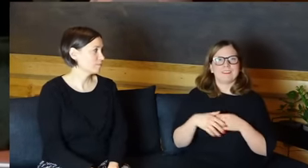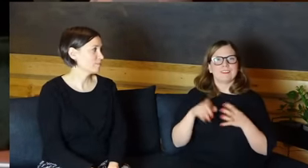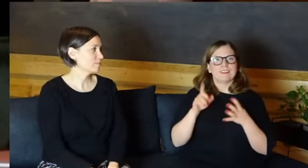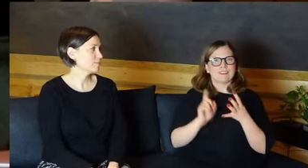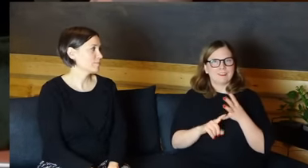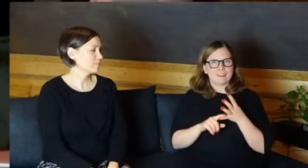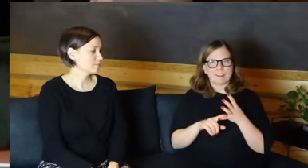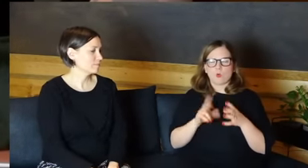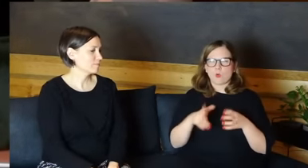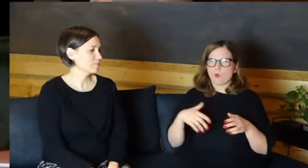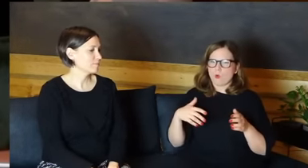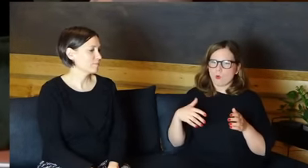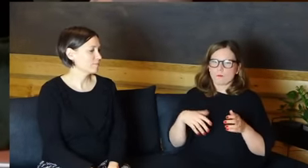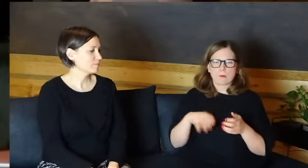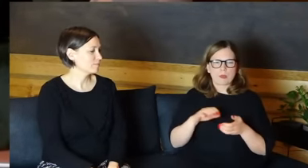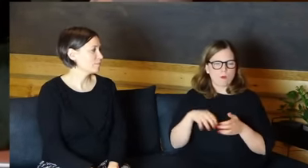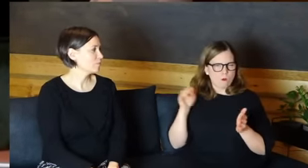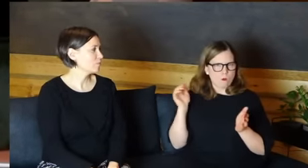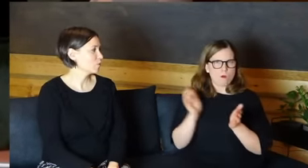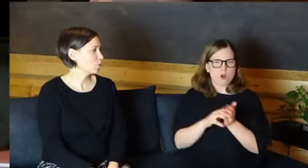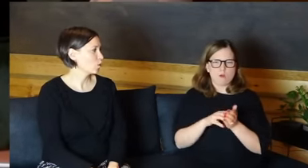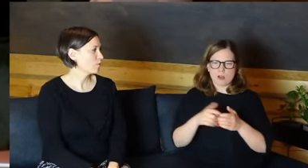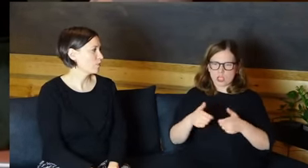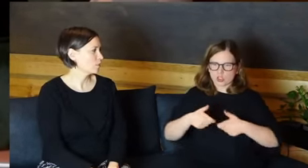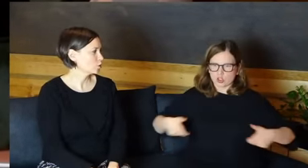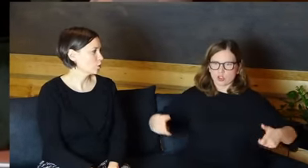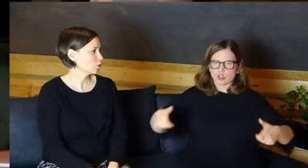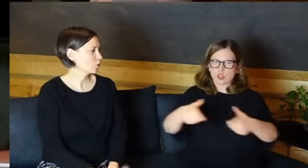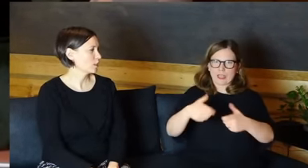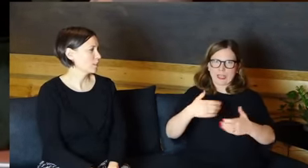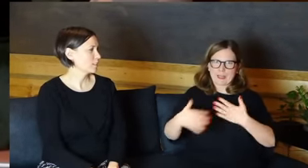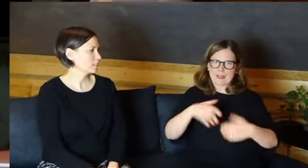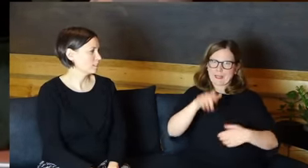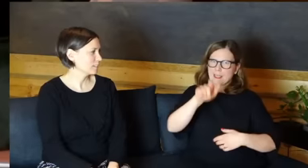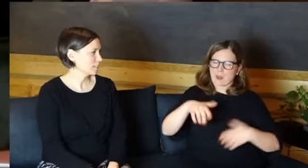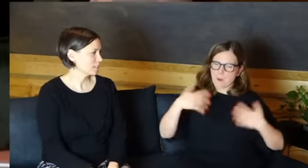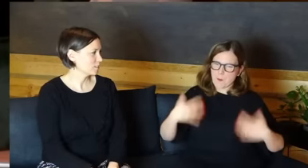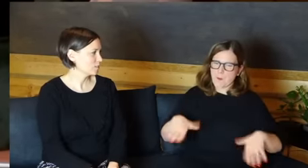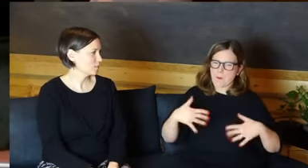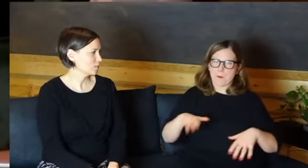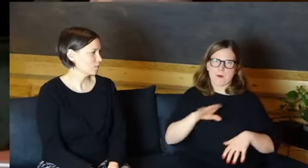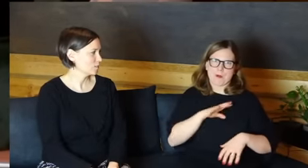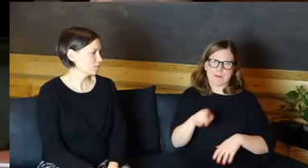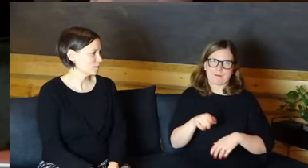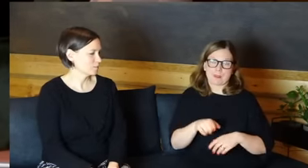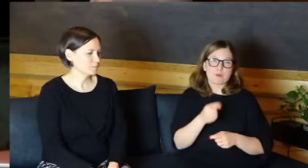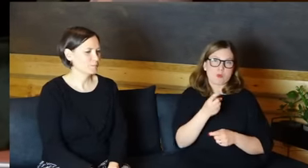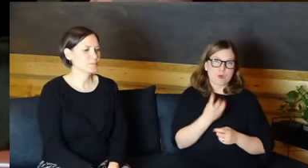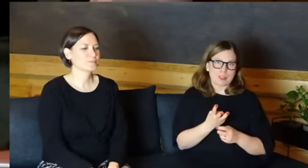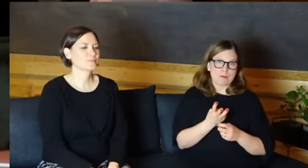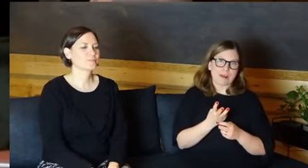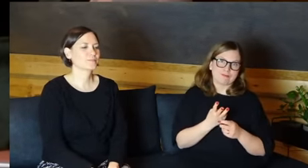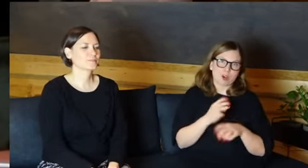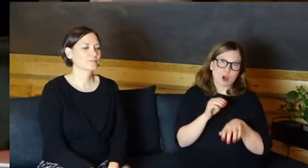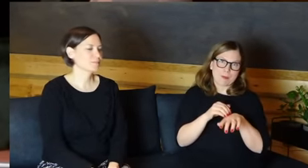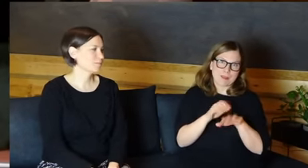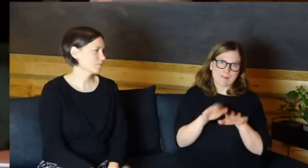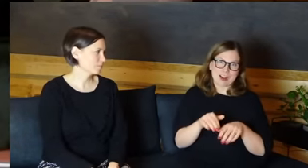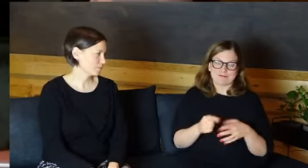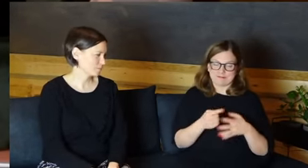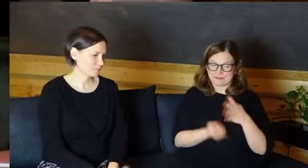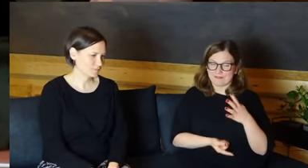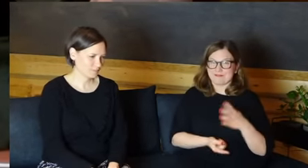kaikkea luunkova sokkelin työntekijä. Siinä muutamia. No sitten on